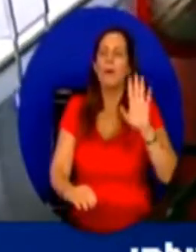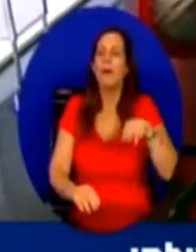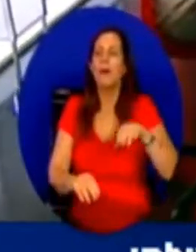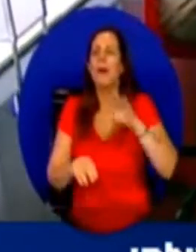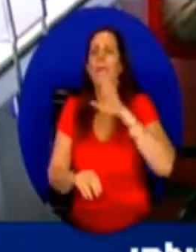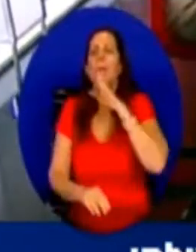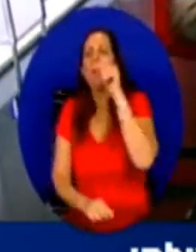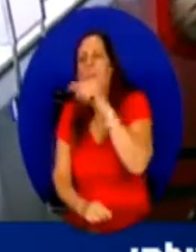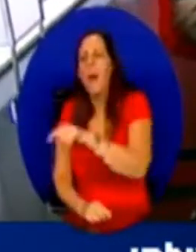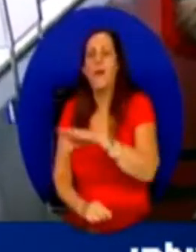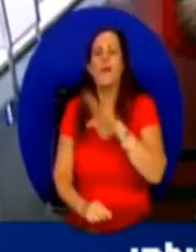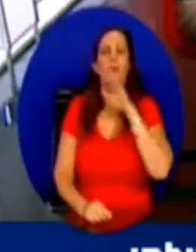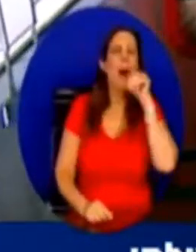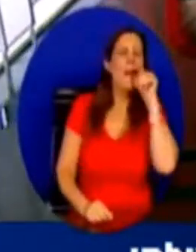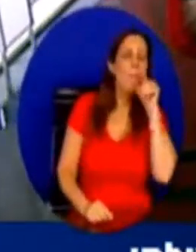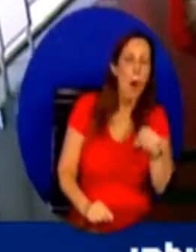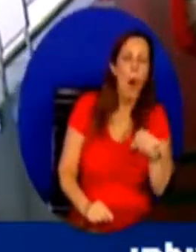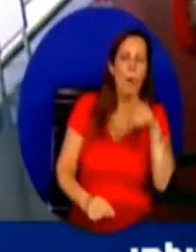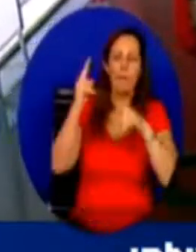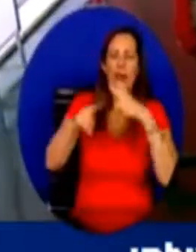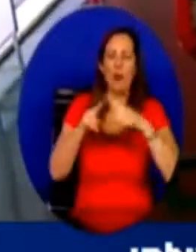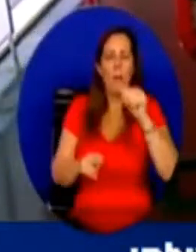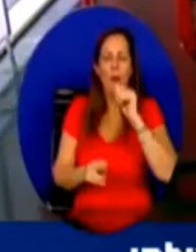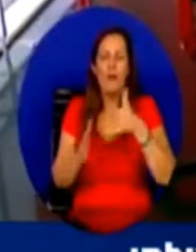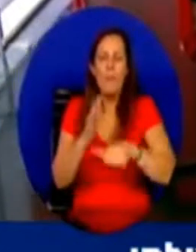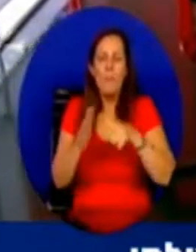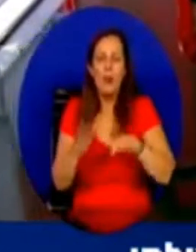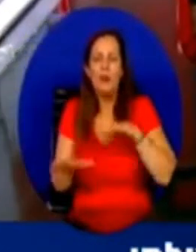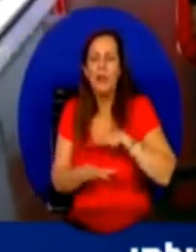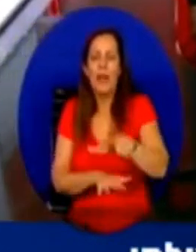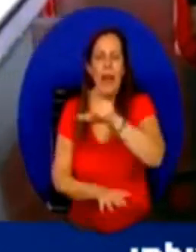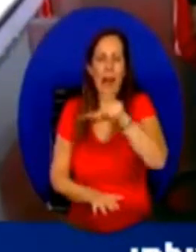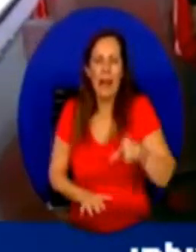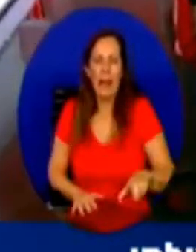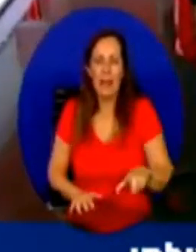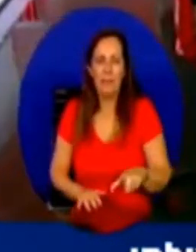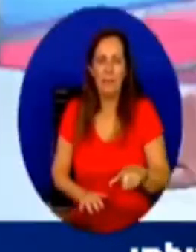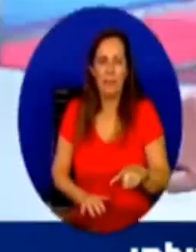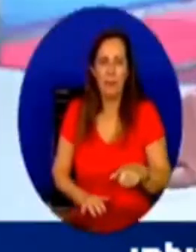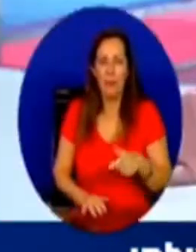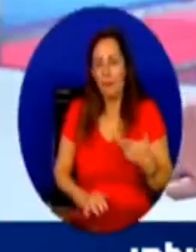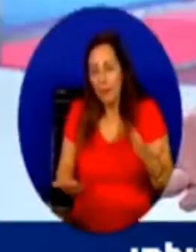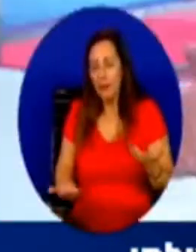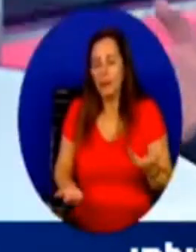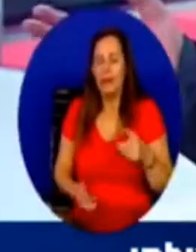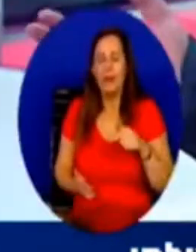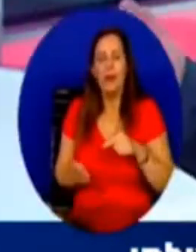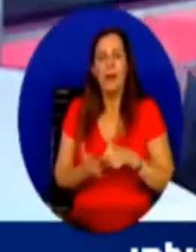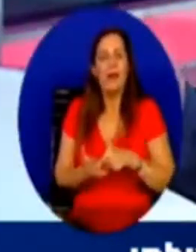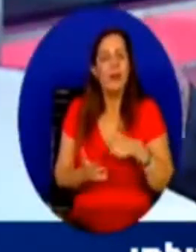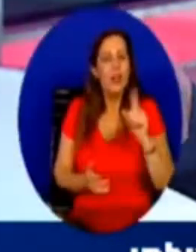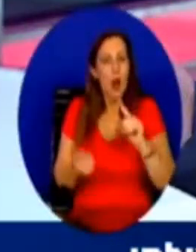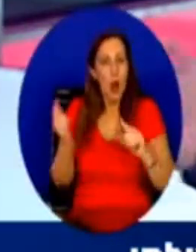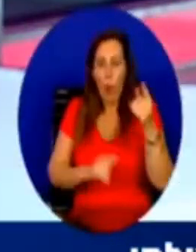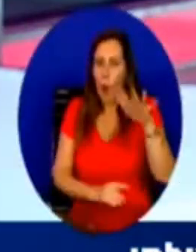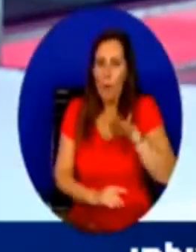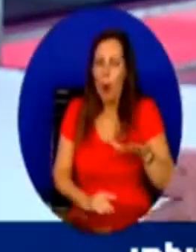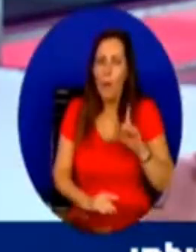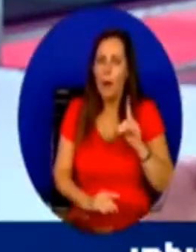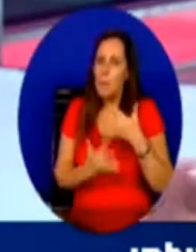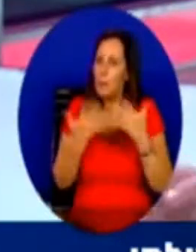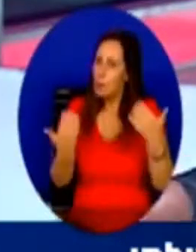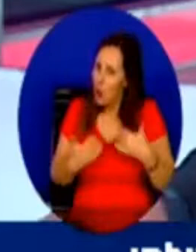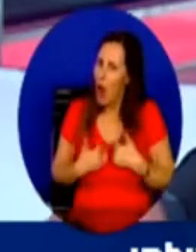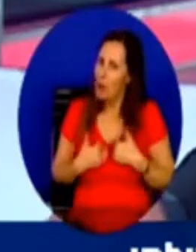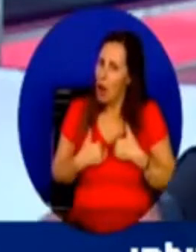בשפדן ההוא ובשפדן הזה, מלא ביוב שזורם לנחלים ולנערות, לא שיש פה נערות, ושלא קורה באירופה, מתברר